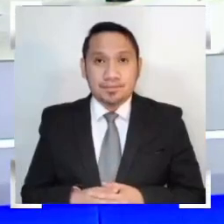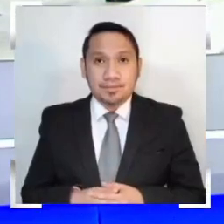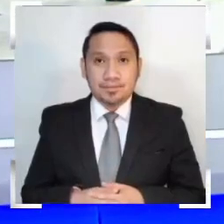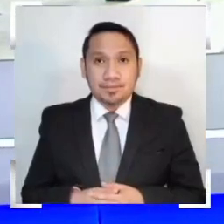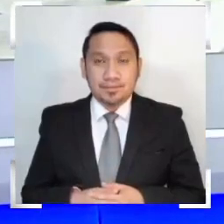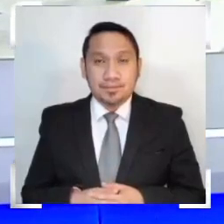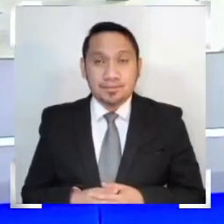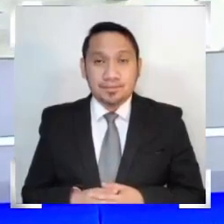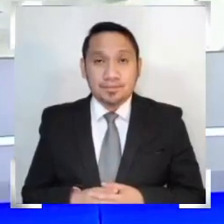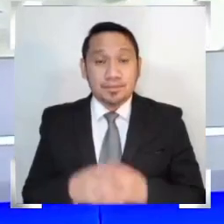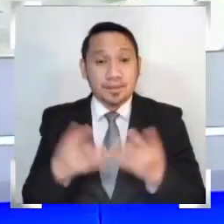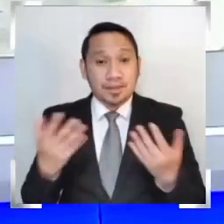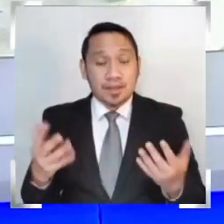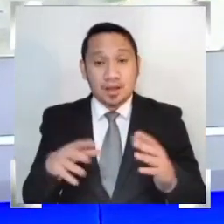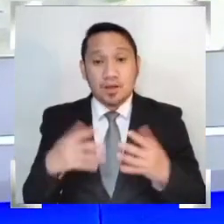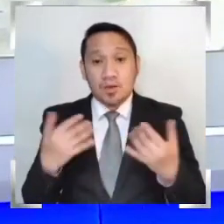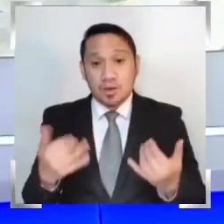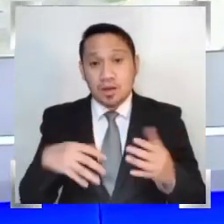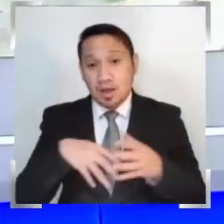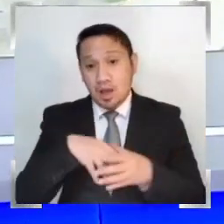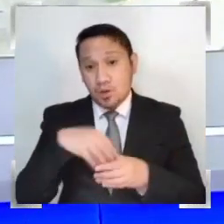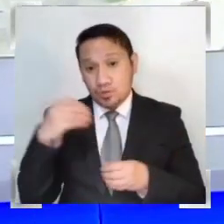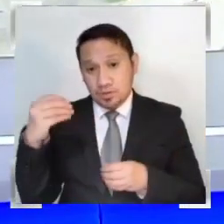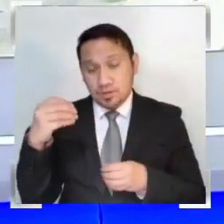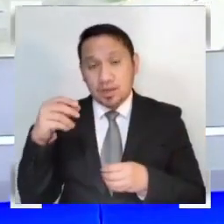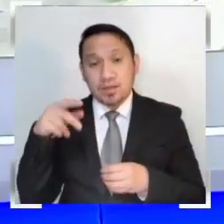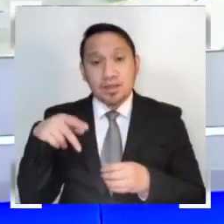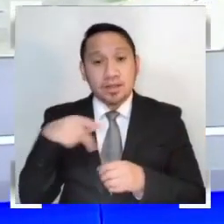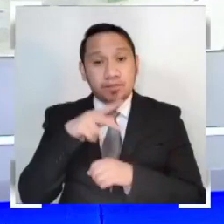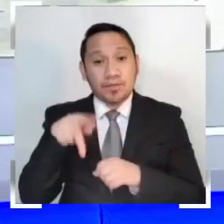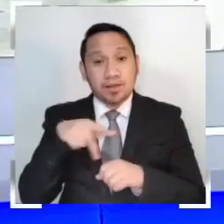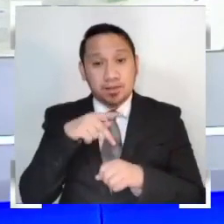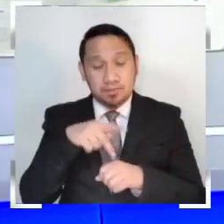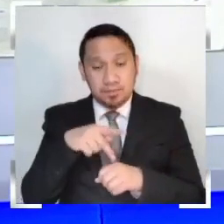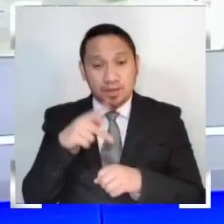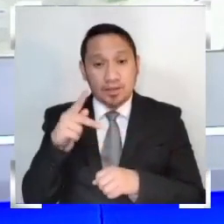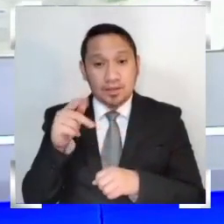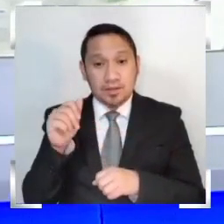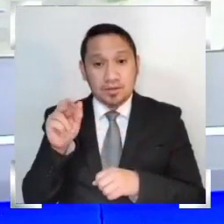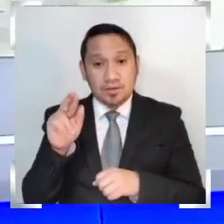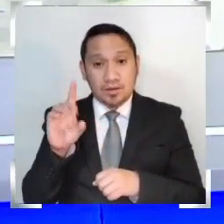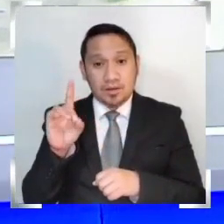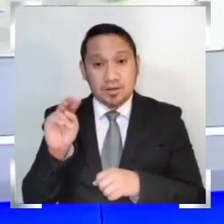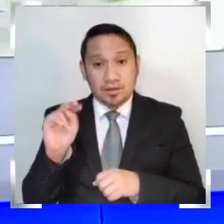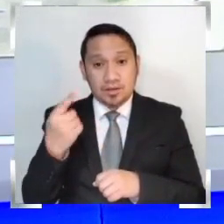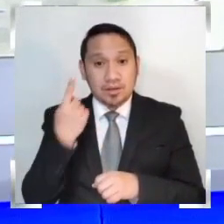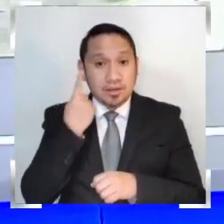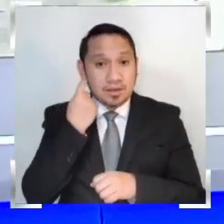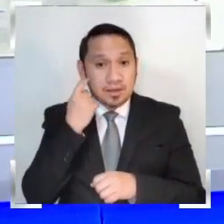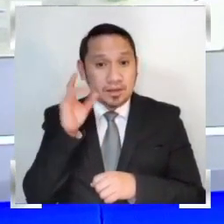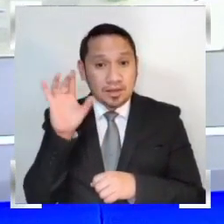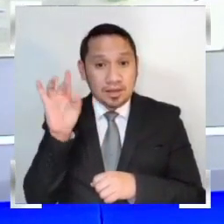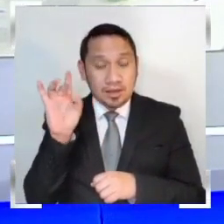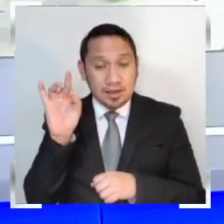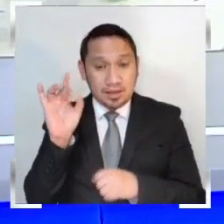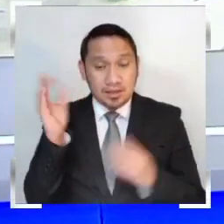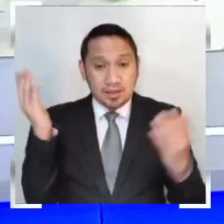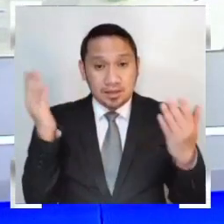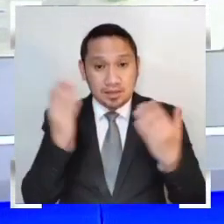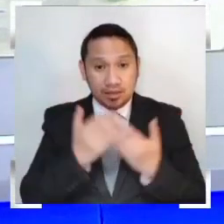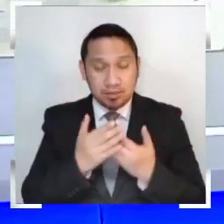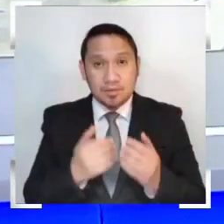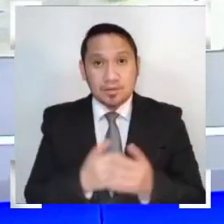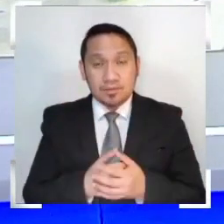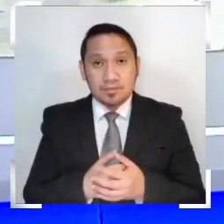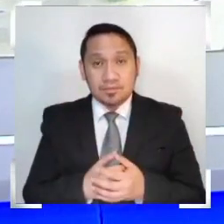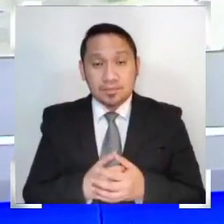Lumabas na ng Philippine Area of Responsibility ang bagyong Karding kaninang alas 8 ng gabi. Ang pinsalang idinulot nito na silayan ni Pangulong